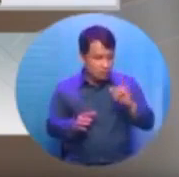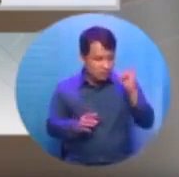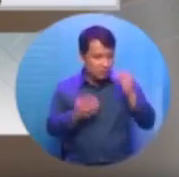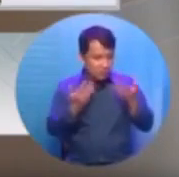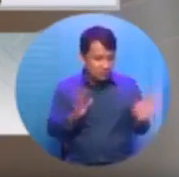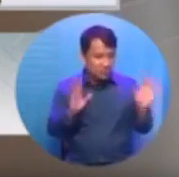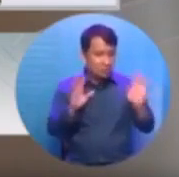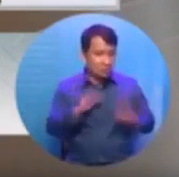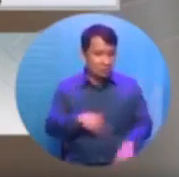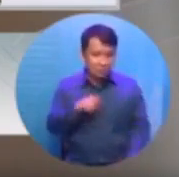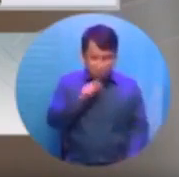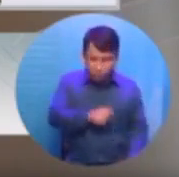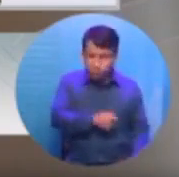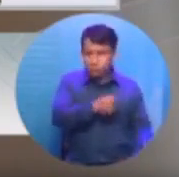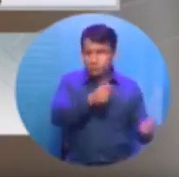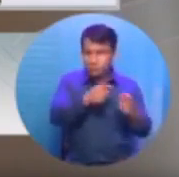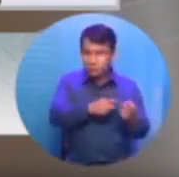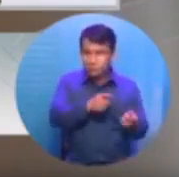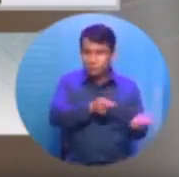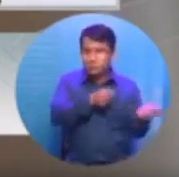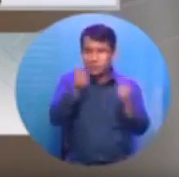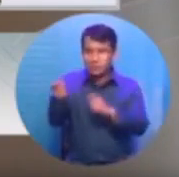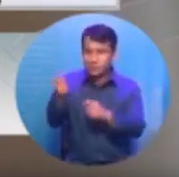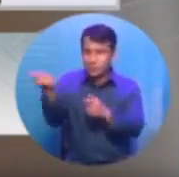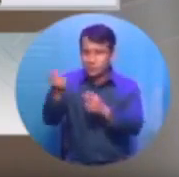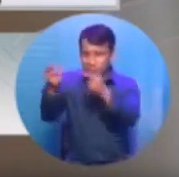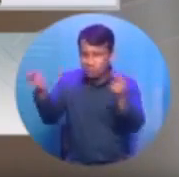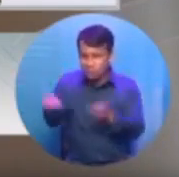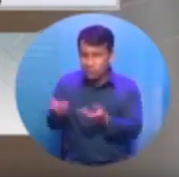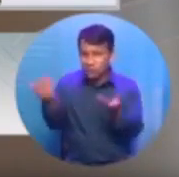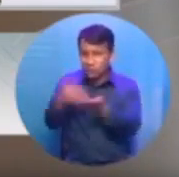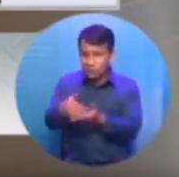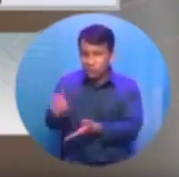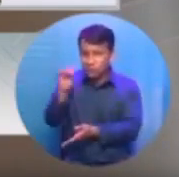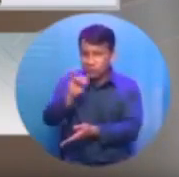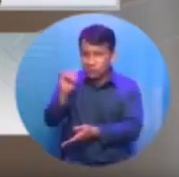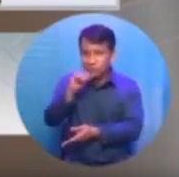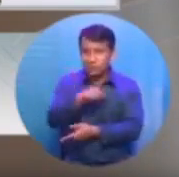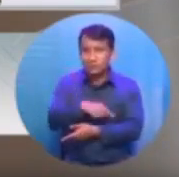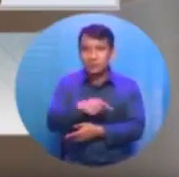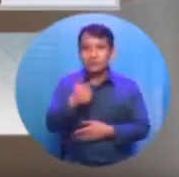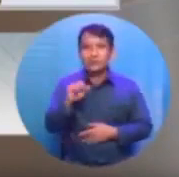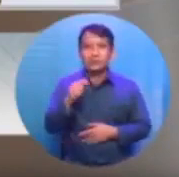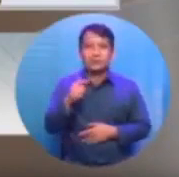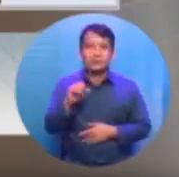dito, nagpunta ka pa sa ibang lugar para magpag-inuman ulit. Kaya tinawag kita na sangga, no?